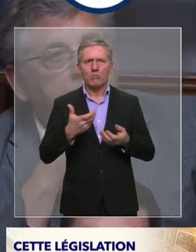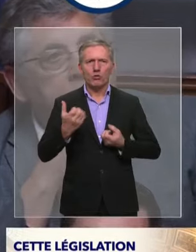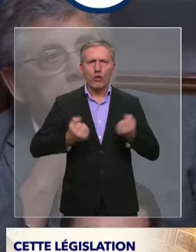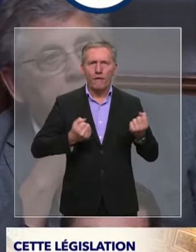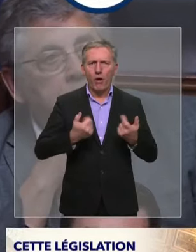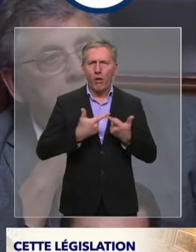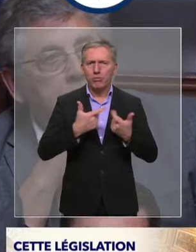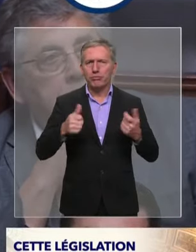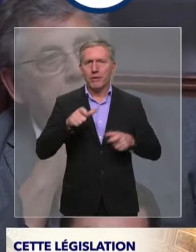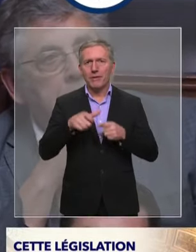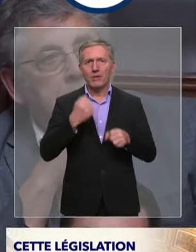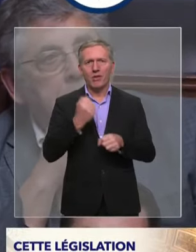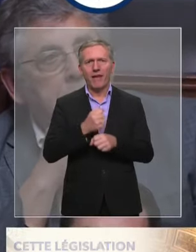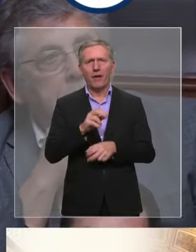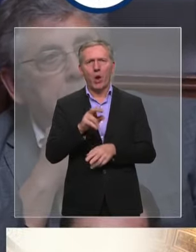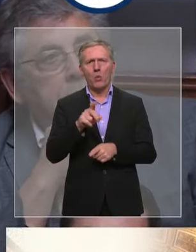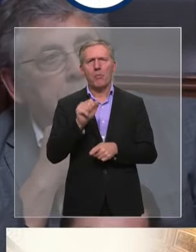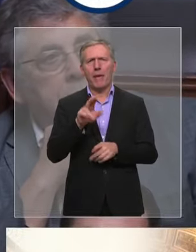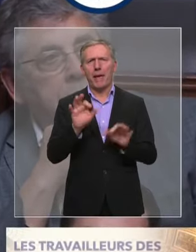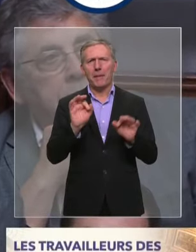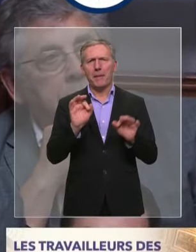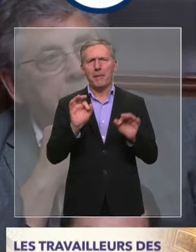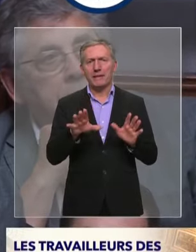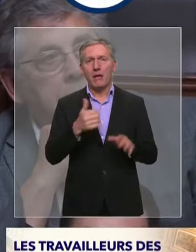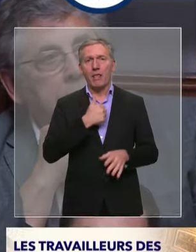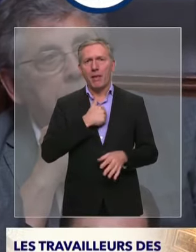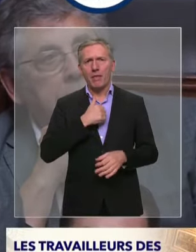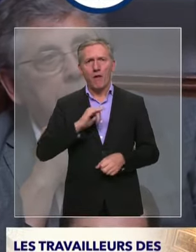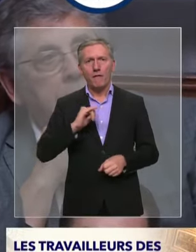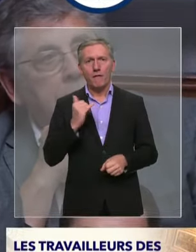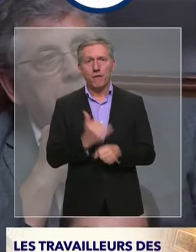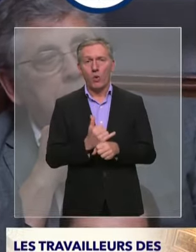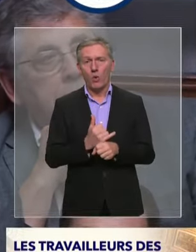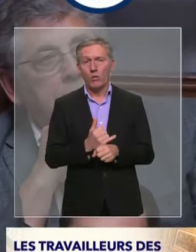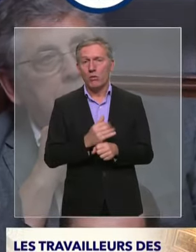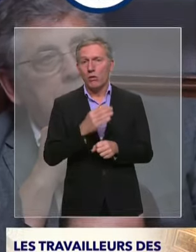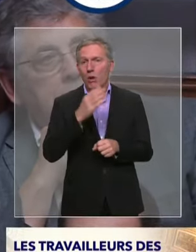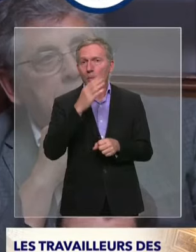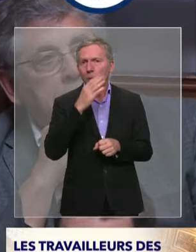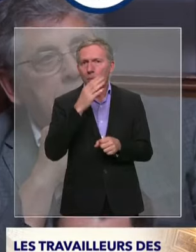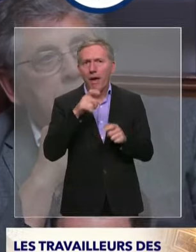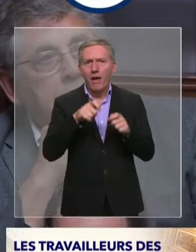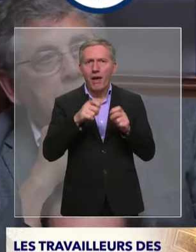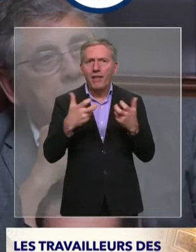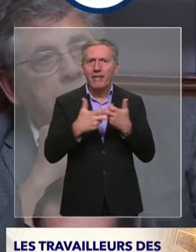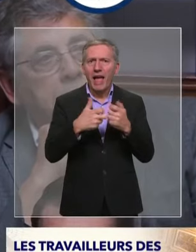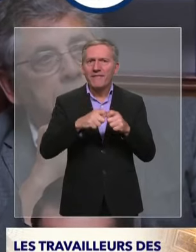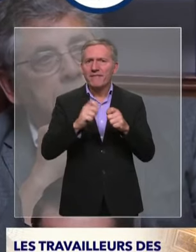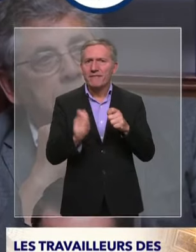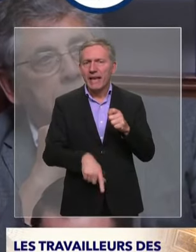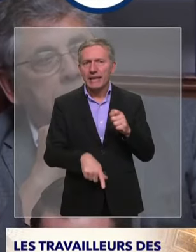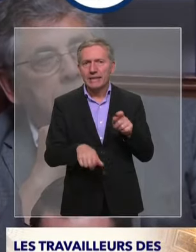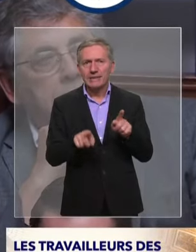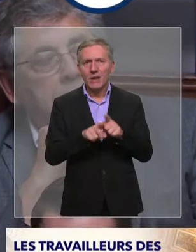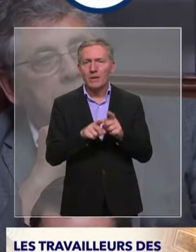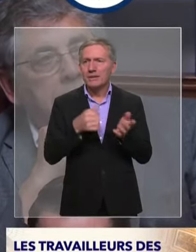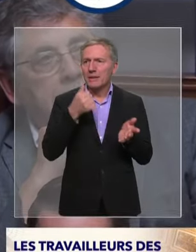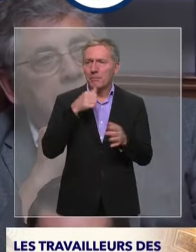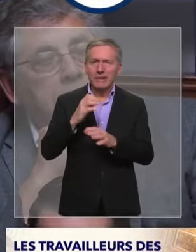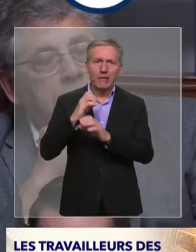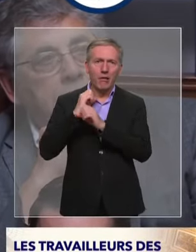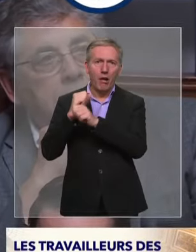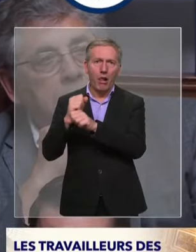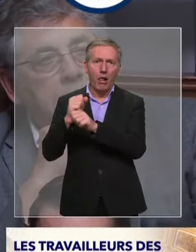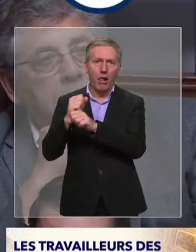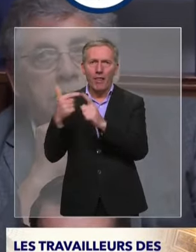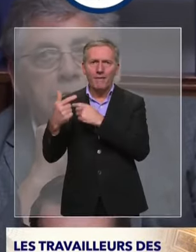travailleurs ubérisés étaient faussement considérés comme des indépendants. Ils ne peuvent pas fixer leurs tarifs et sont totalement subordonnés aux plateformes qui leur